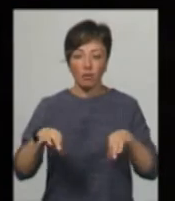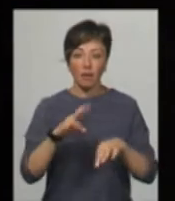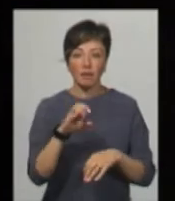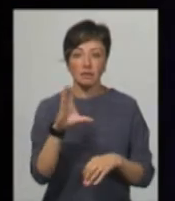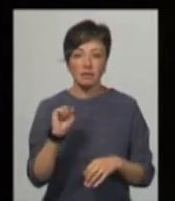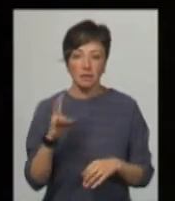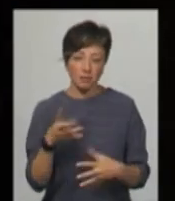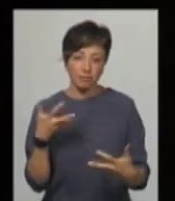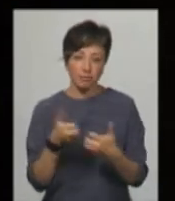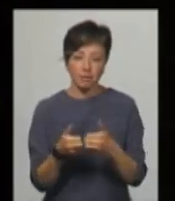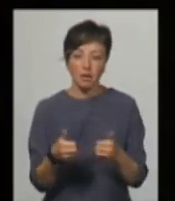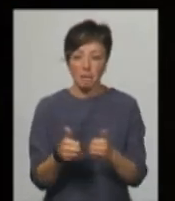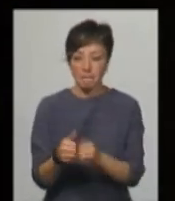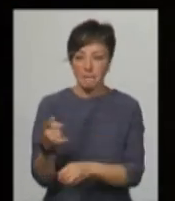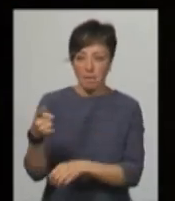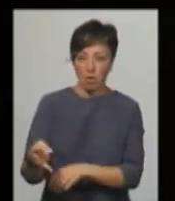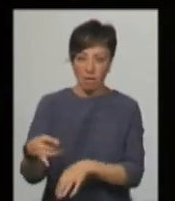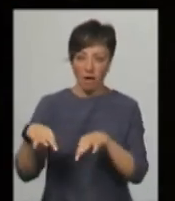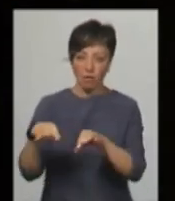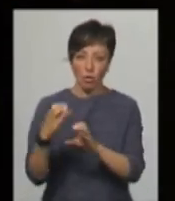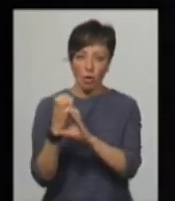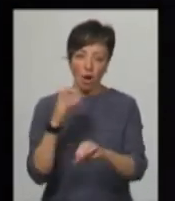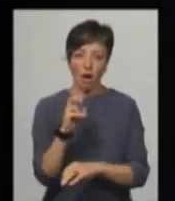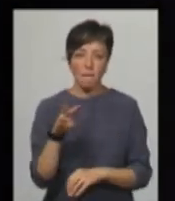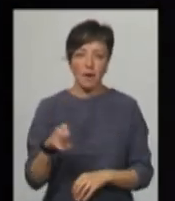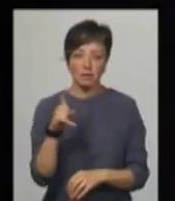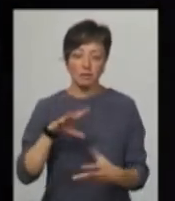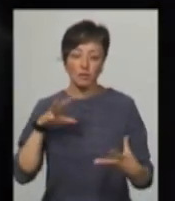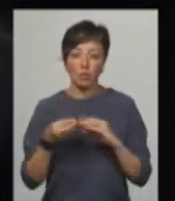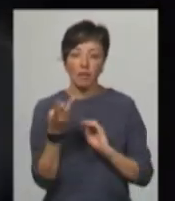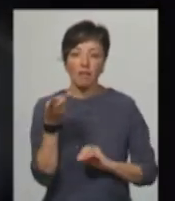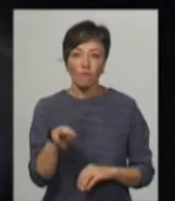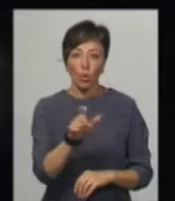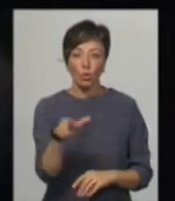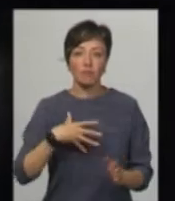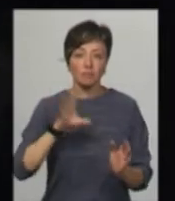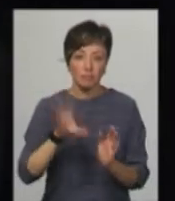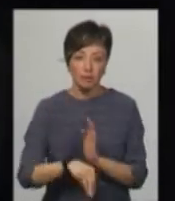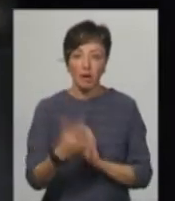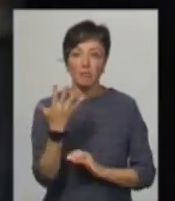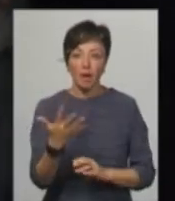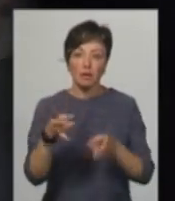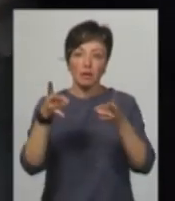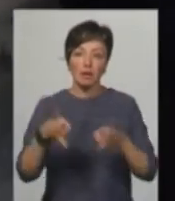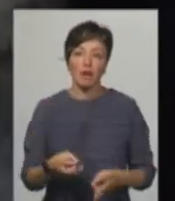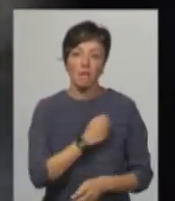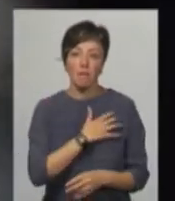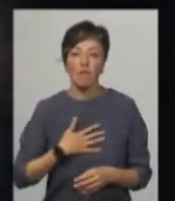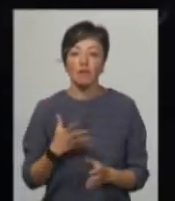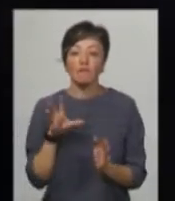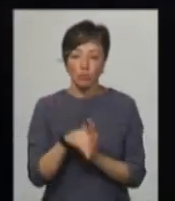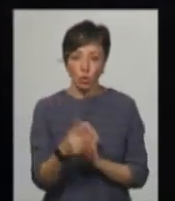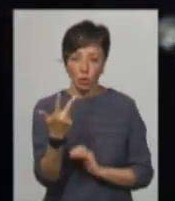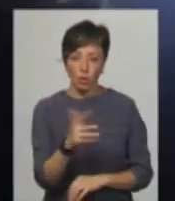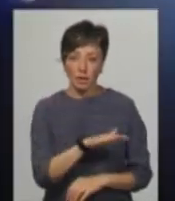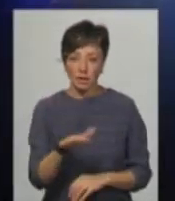Nissan Leaf зіткнувся з припаркованим авто КАМАЗ. Унаслідок ДТП двоє людей загинуло і п'ятеро травмовано, у тому числі